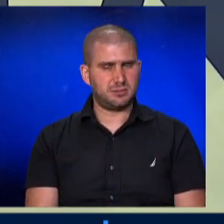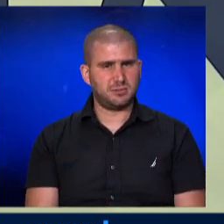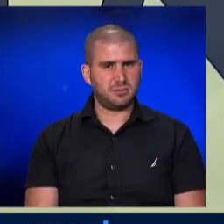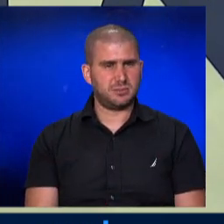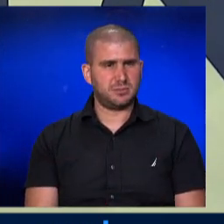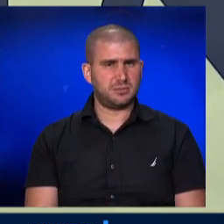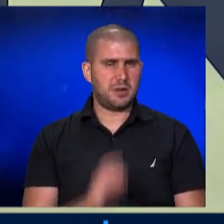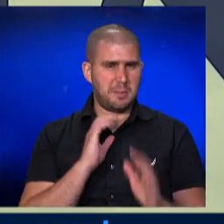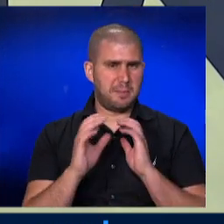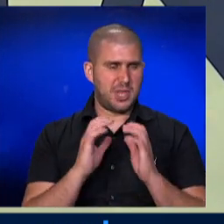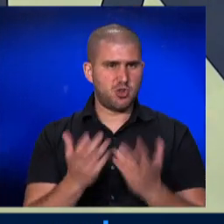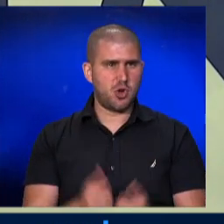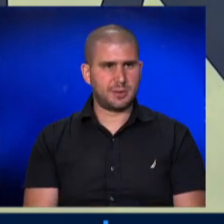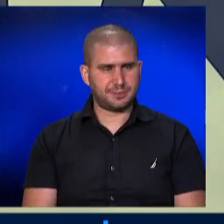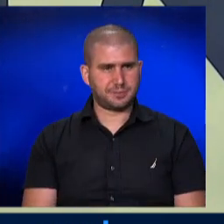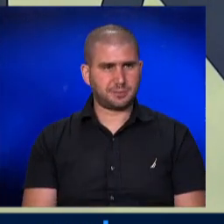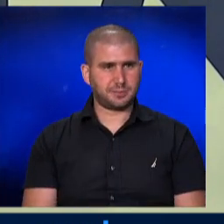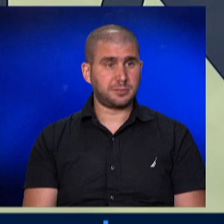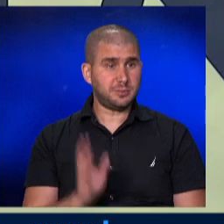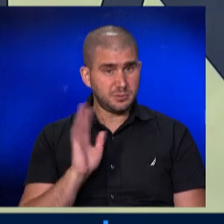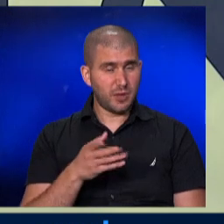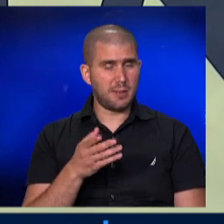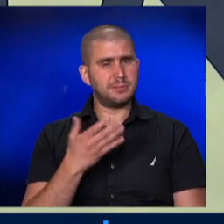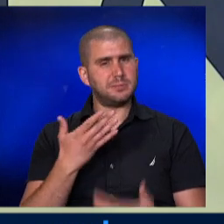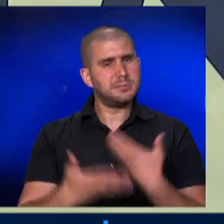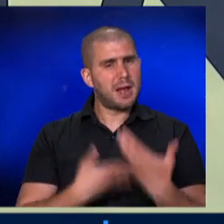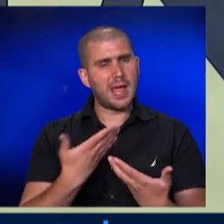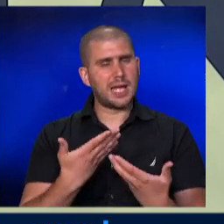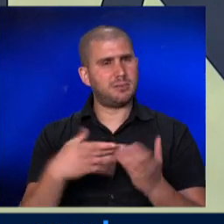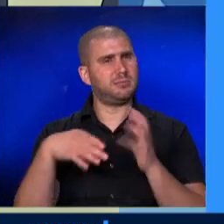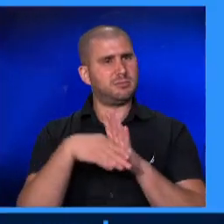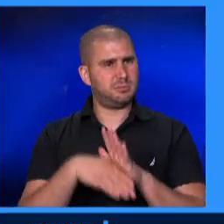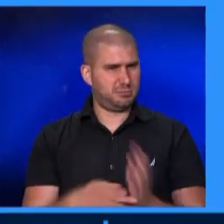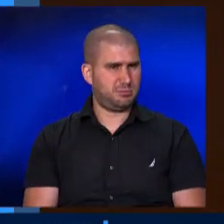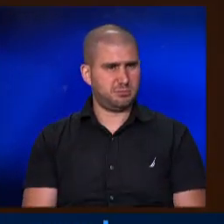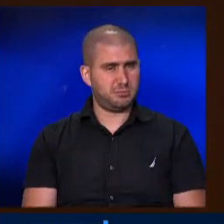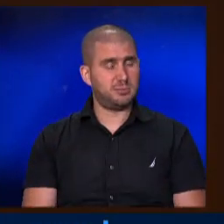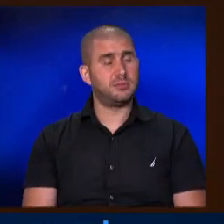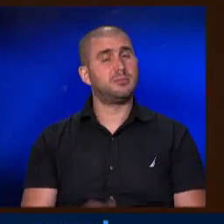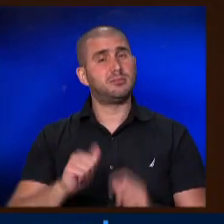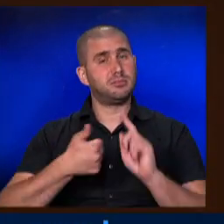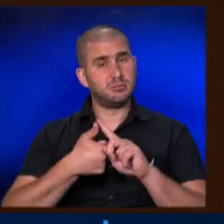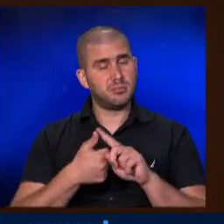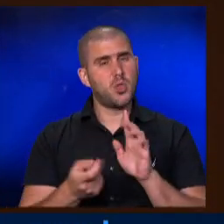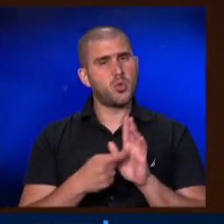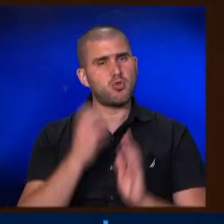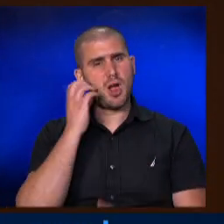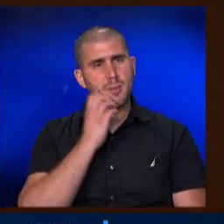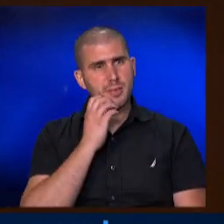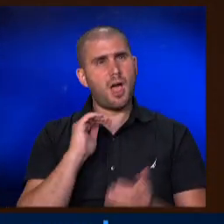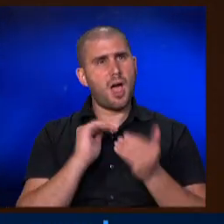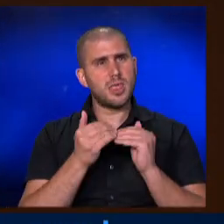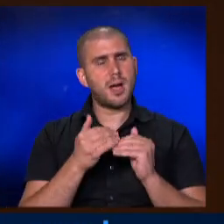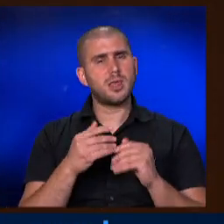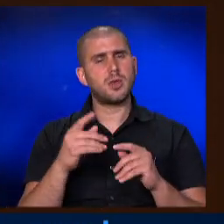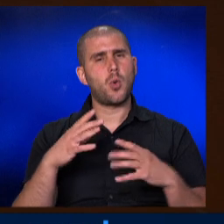אגרסיבי וכוחני בתקשורת וגם מנקיטת צעדים. בראש ובראשונה דורש ליברמן התאמת לוח החופשות